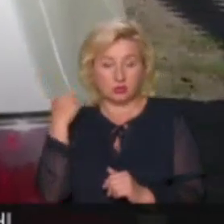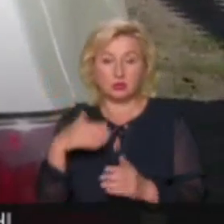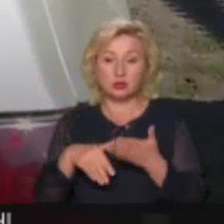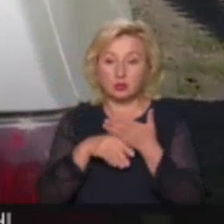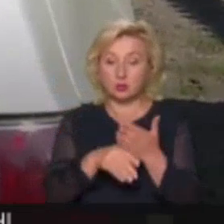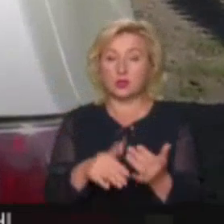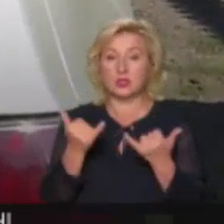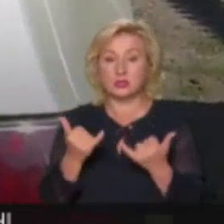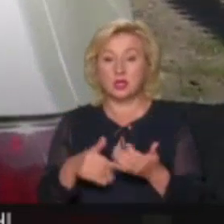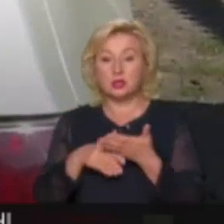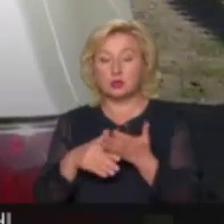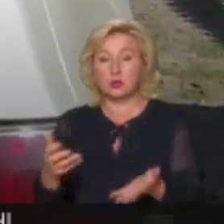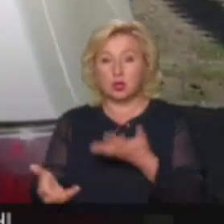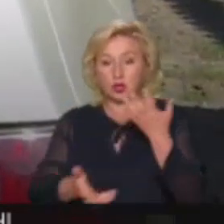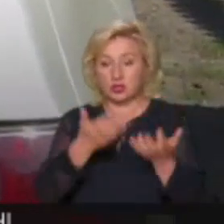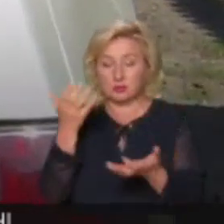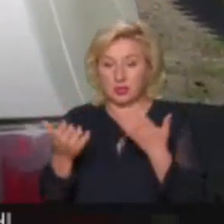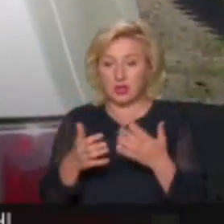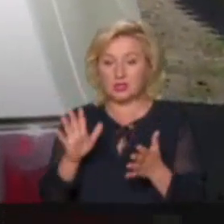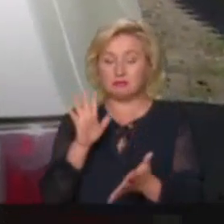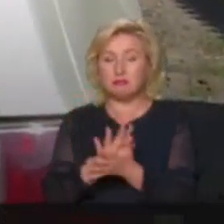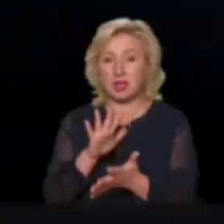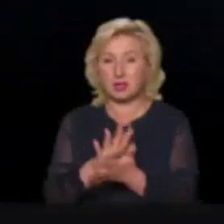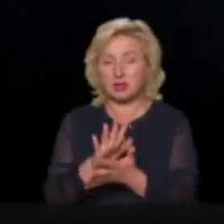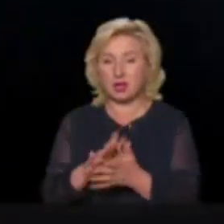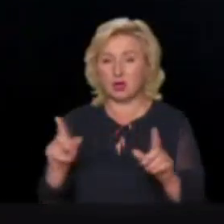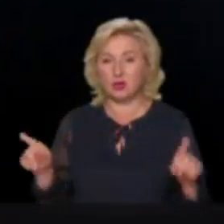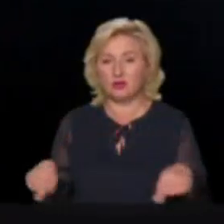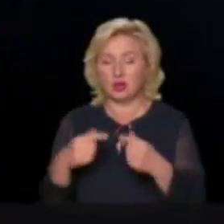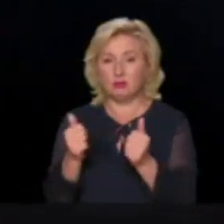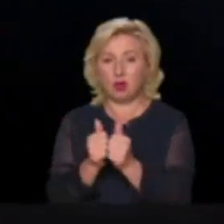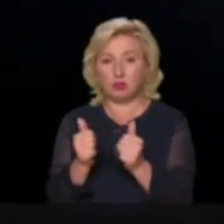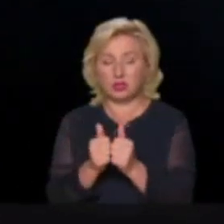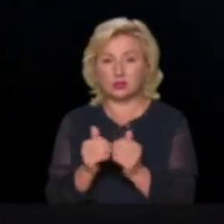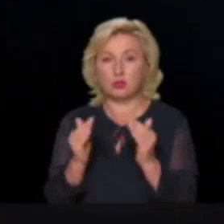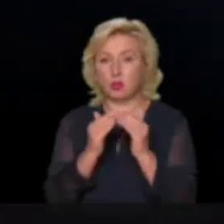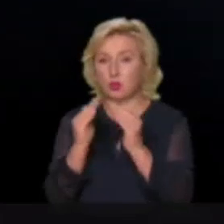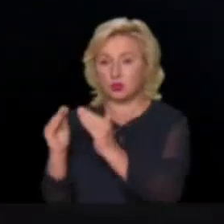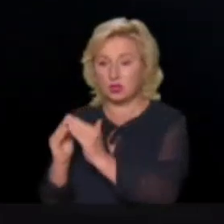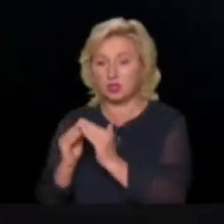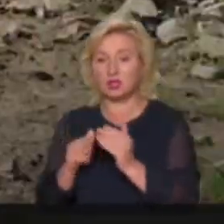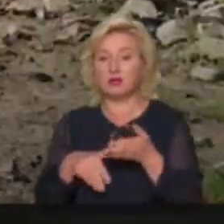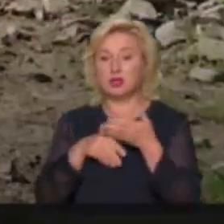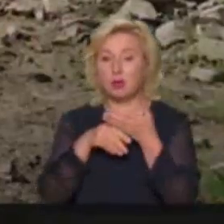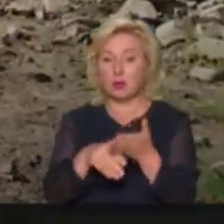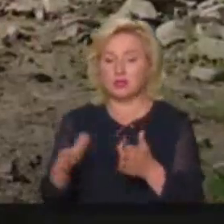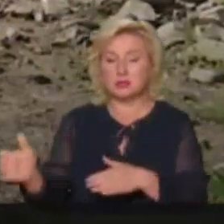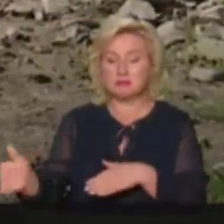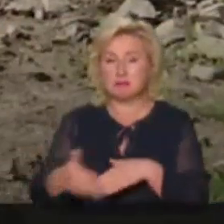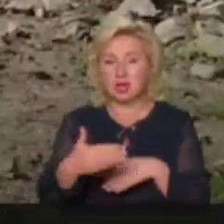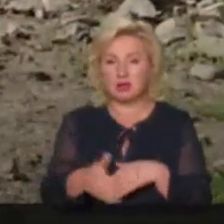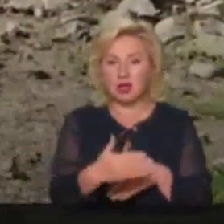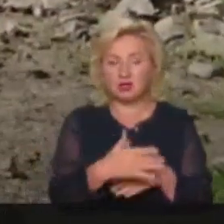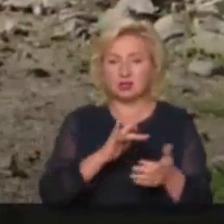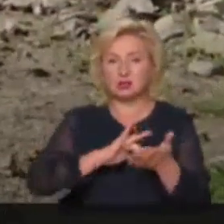зараз допомагають розбирати те сміття, яке утворилося поблизу будинків, допомагають змітати вибите